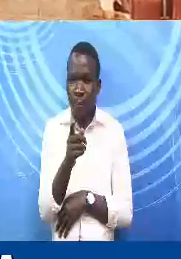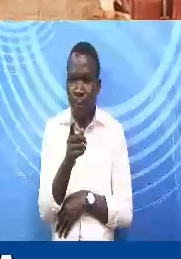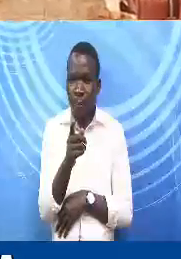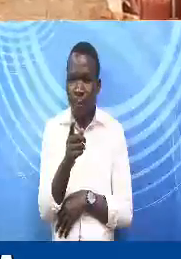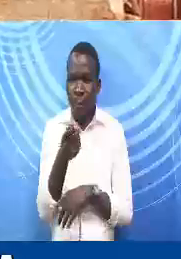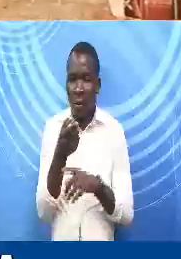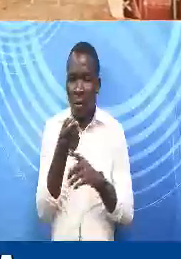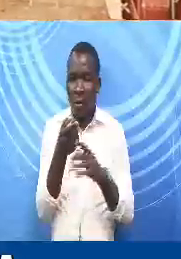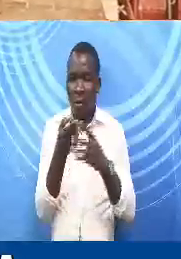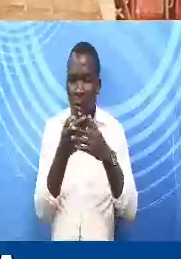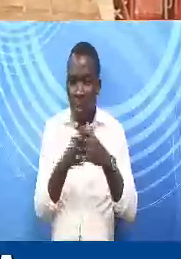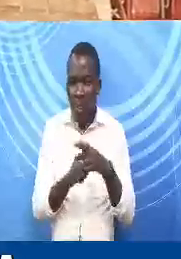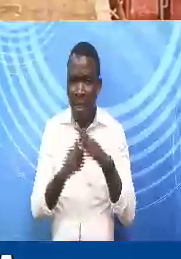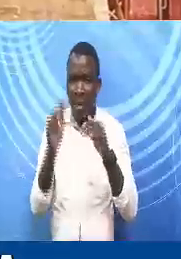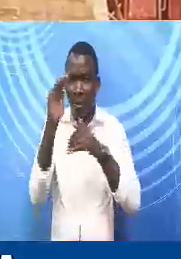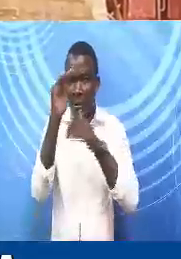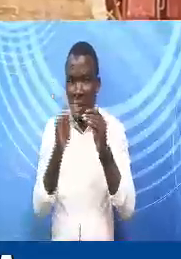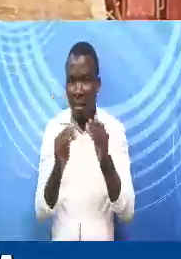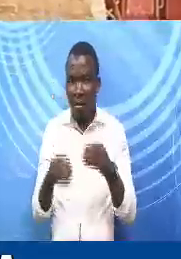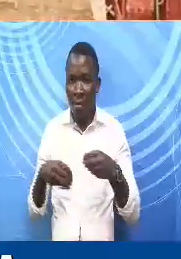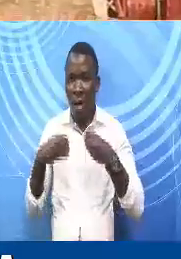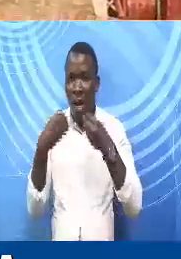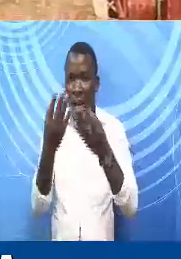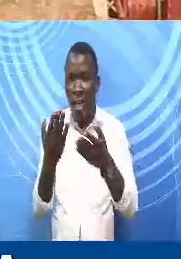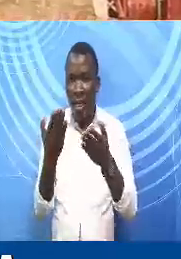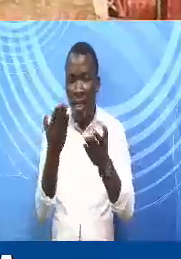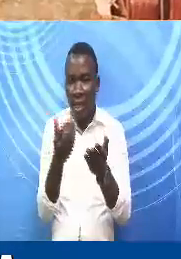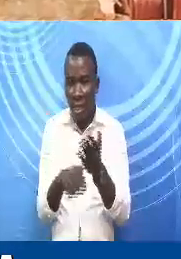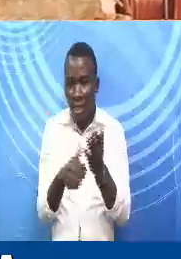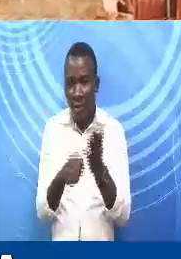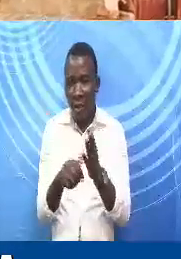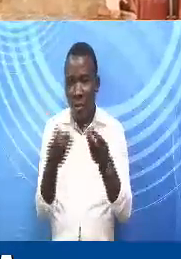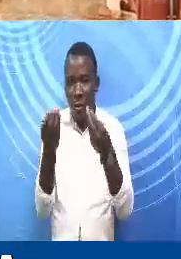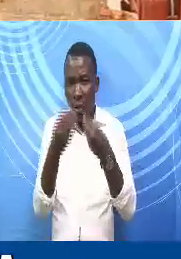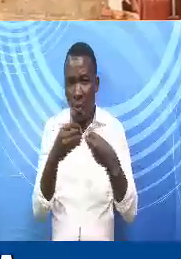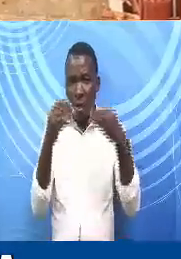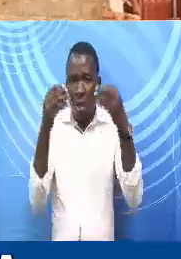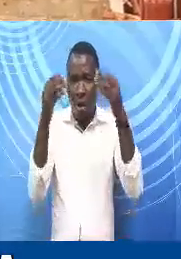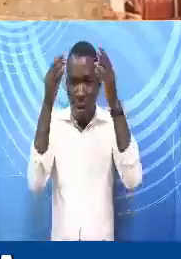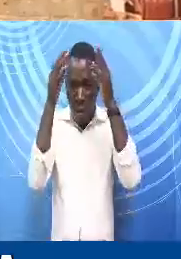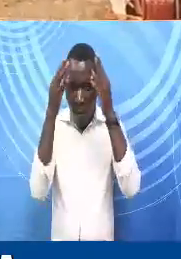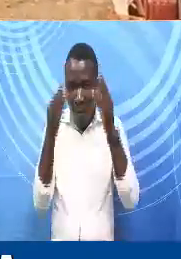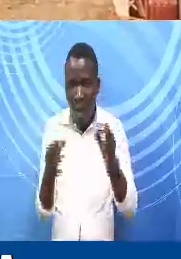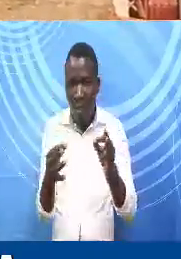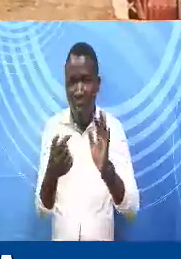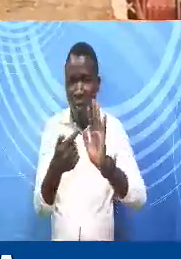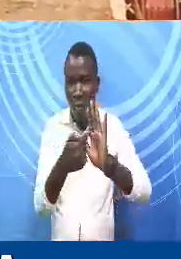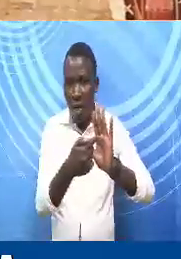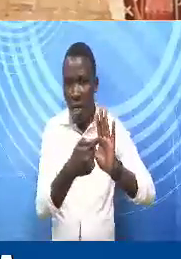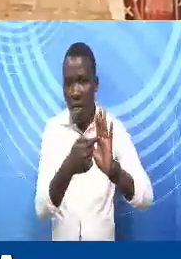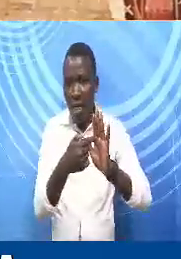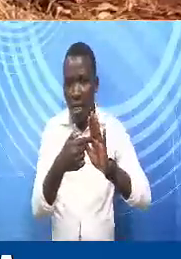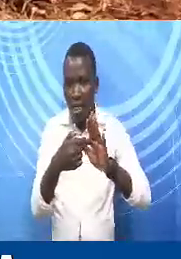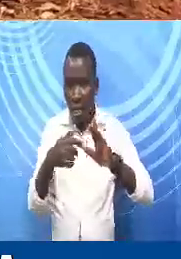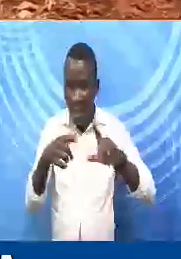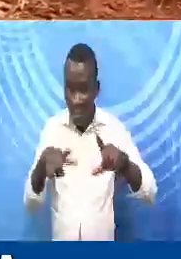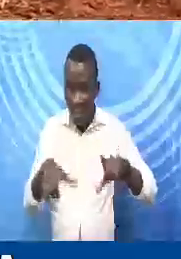guhera ku nzego twashyikirije ikibazo baduhuye umwanzuro ugaragaza ko ubu butaka ari